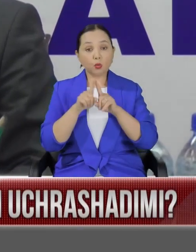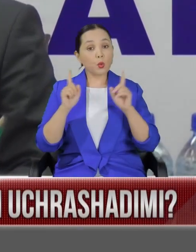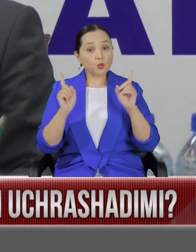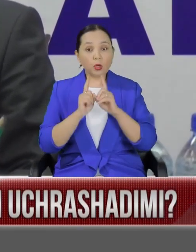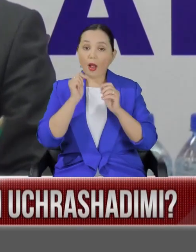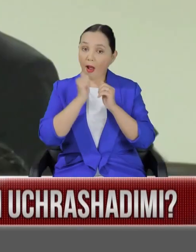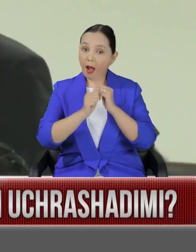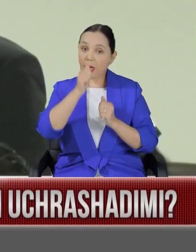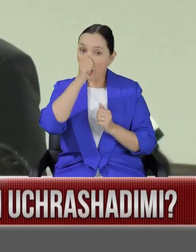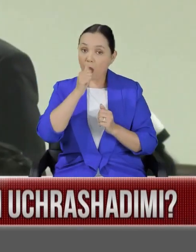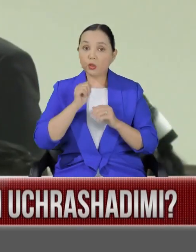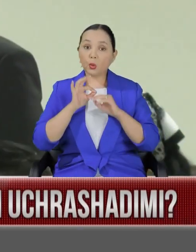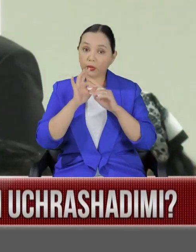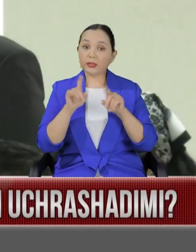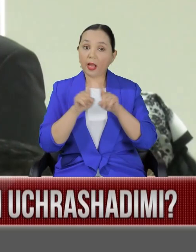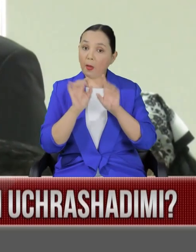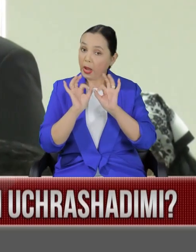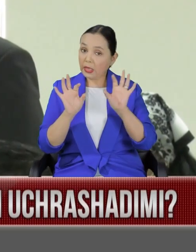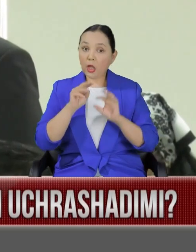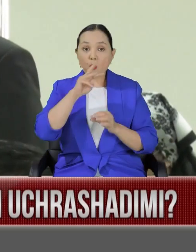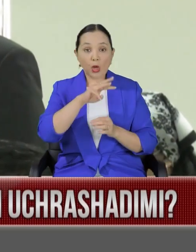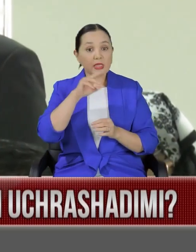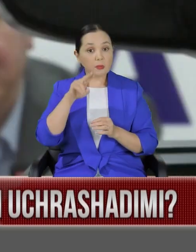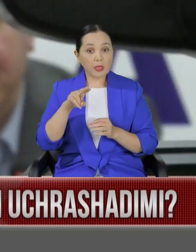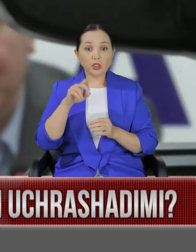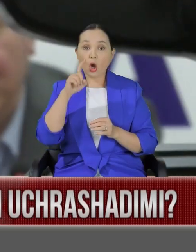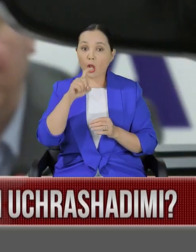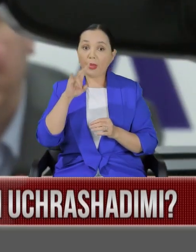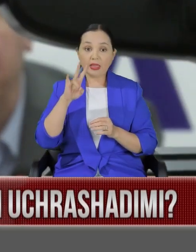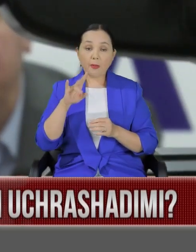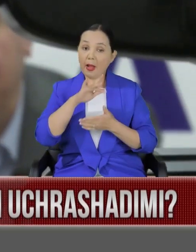uchrashuv har oyda o'tkazilishi ham aytib o'tildi. Muqaddas Panjiyeva, Xolmat Nematullayev, Markaziy studiya.